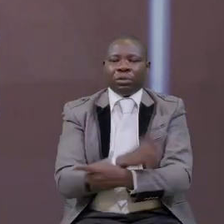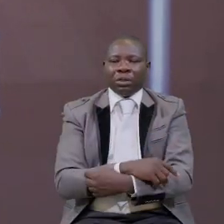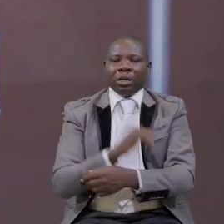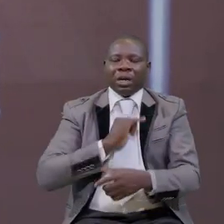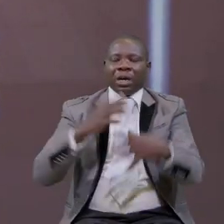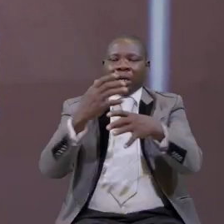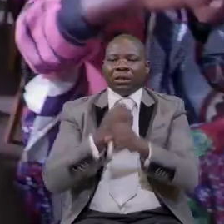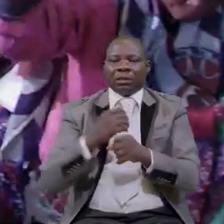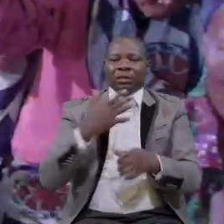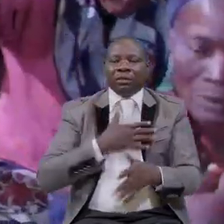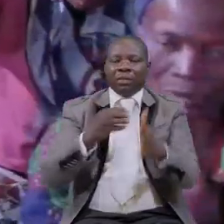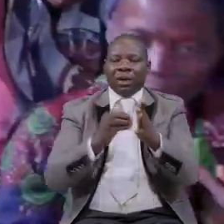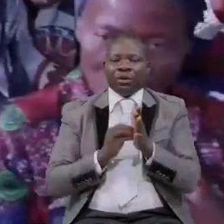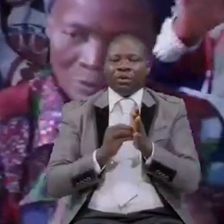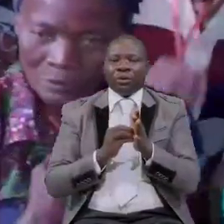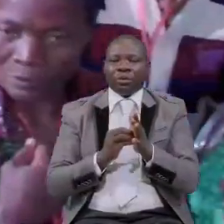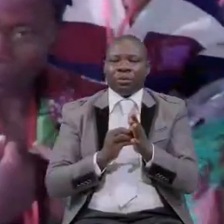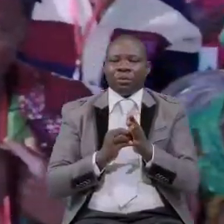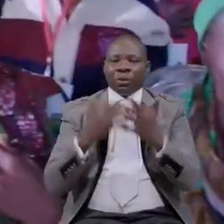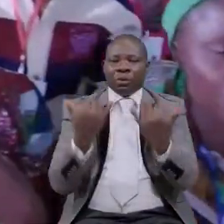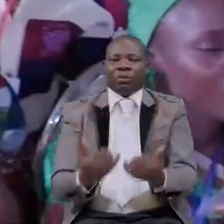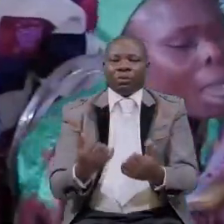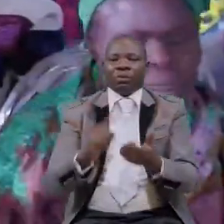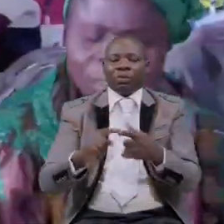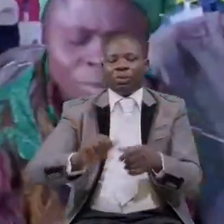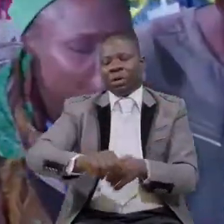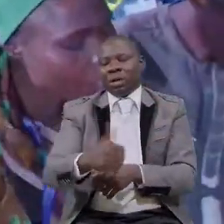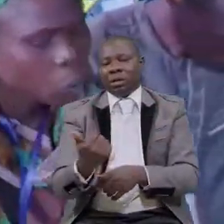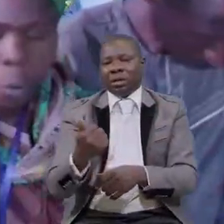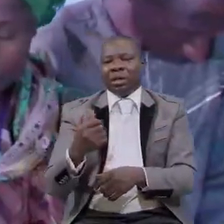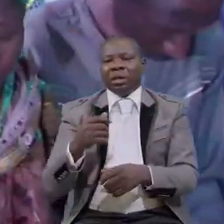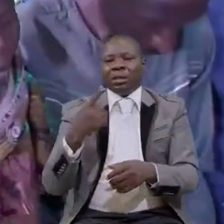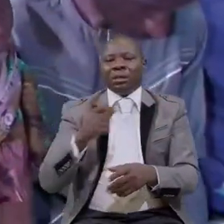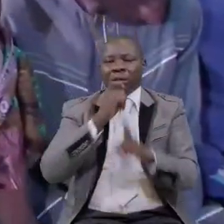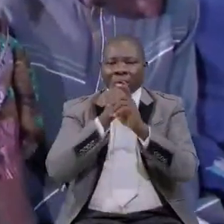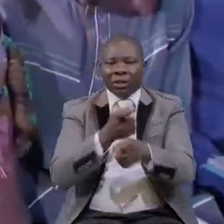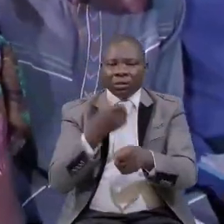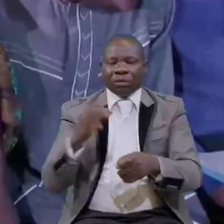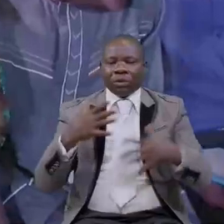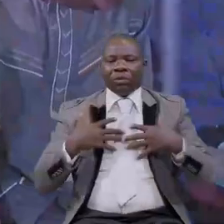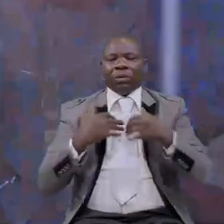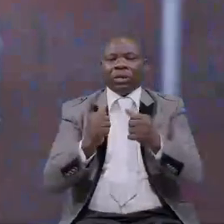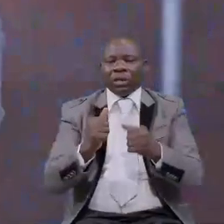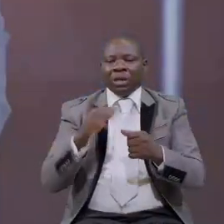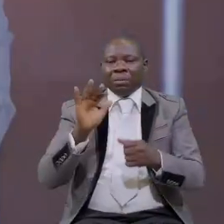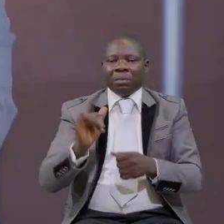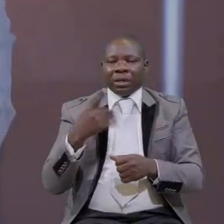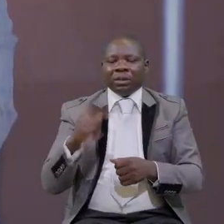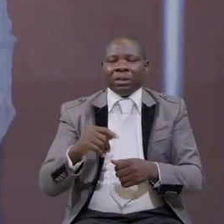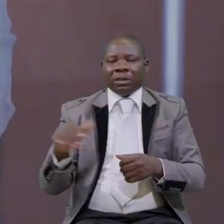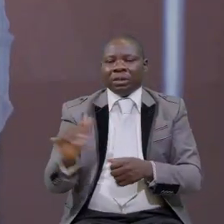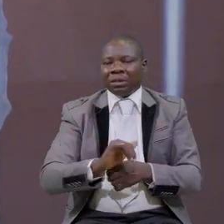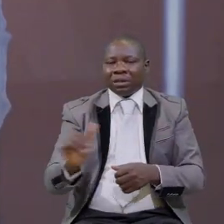je reçois ma foi. À un autre, le don des guérisons par le même